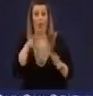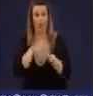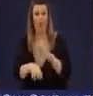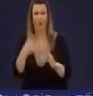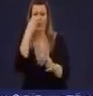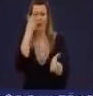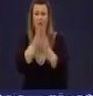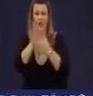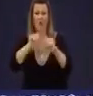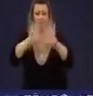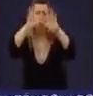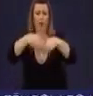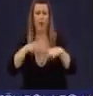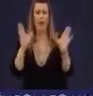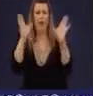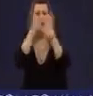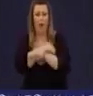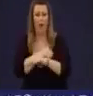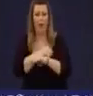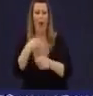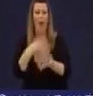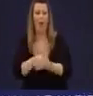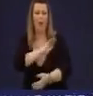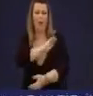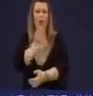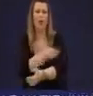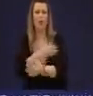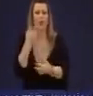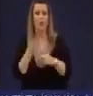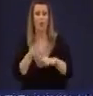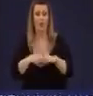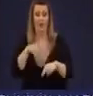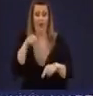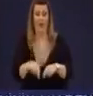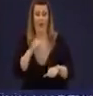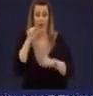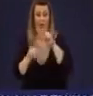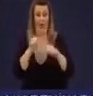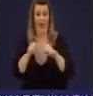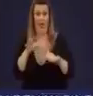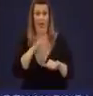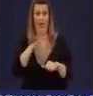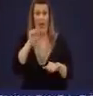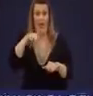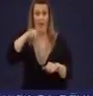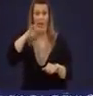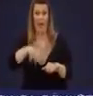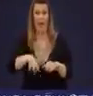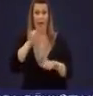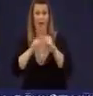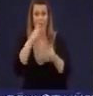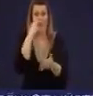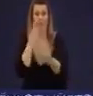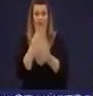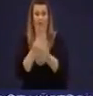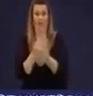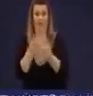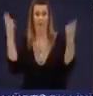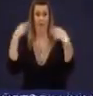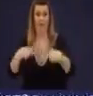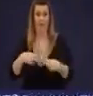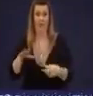müdafiəsinə tam hazırdır. Ordumuz öz gücünü bir daha bu ilin aprel ayında sərgilədi. Düşmən də anladı və onları himayə edən